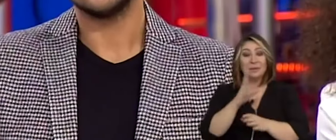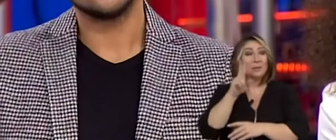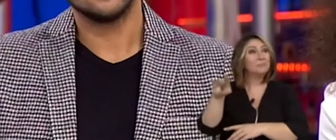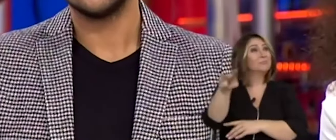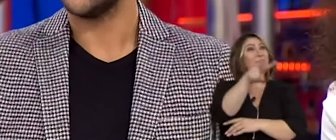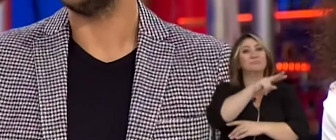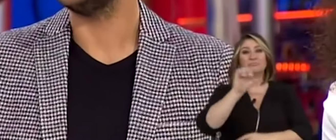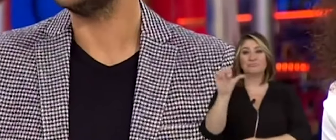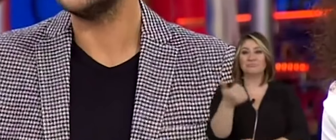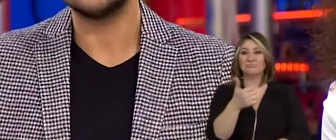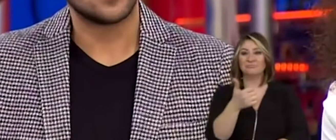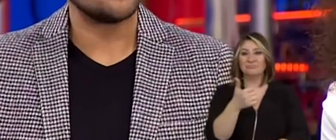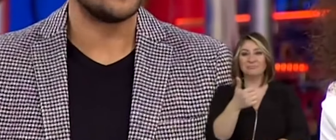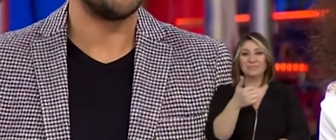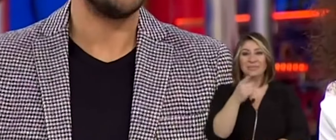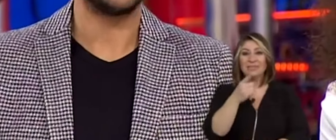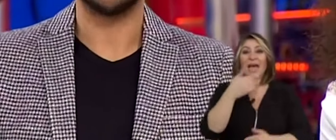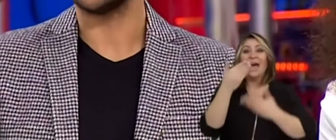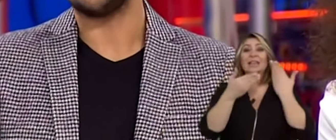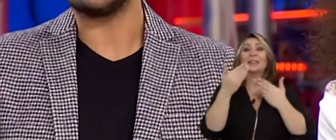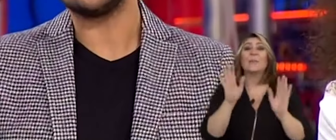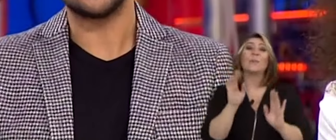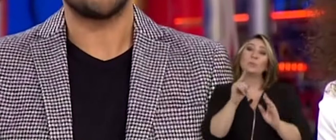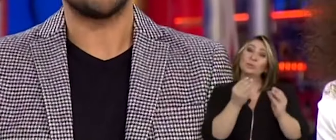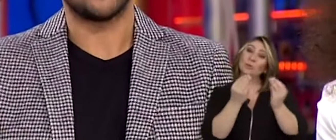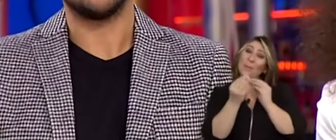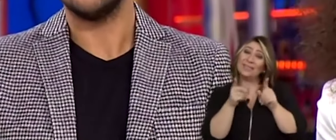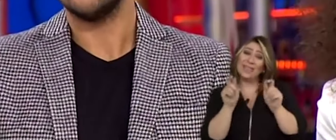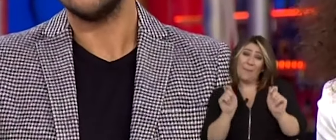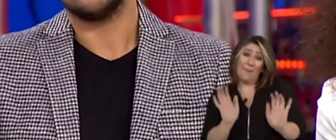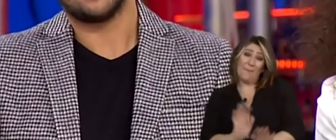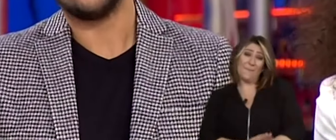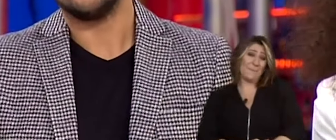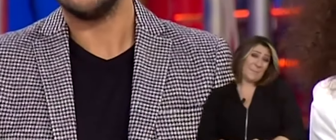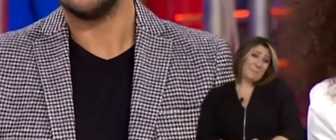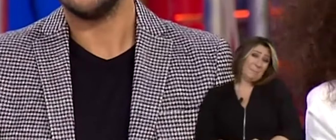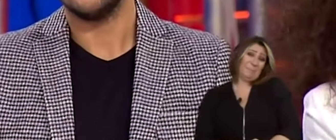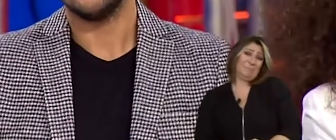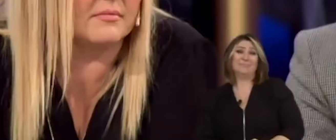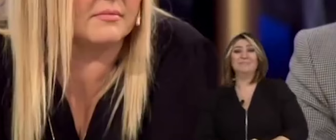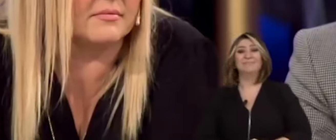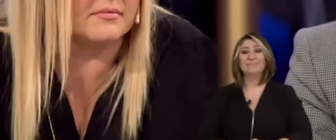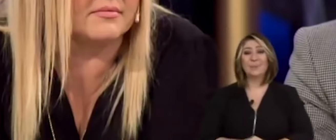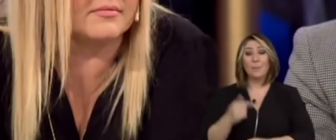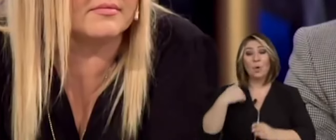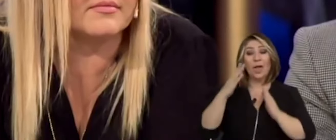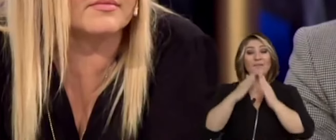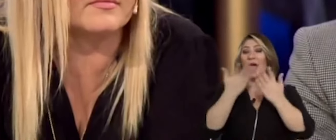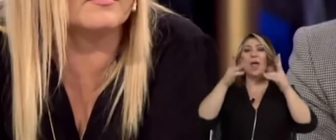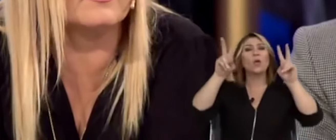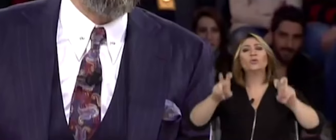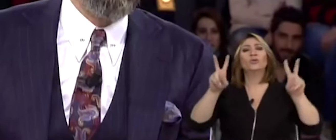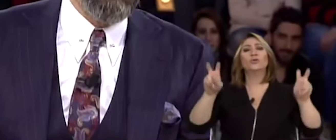Manzarası. Görmediyseniz tarifleyemem. Hiç de bu sohbeti sizle yapamam yani. Evet. Yani. Yeşil. Ben o evde her yerde